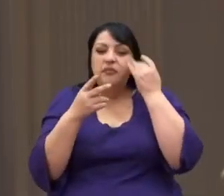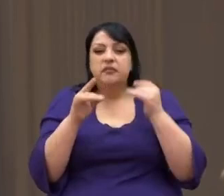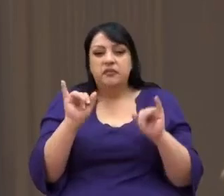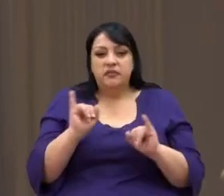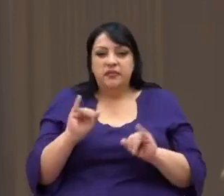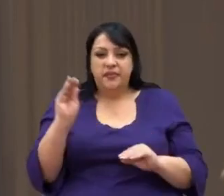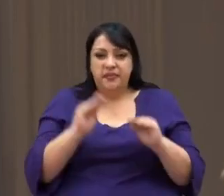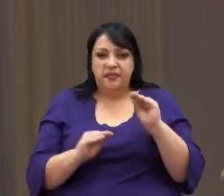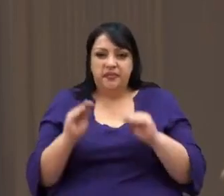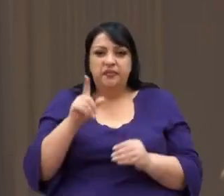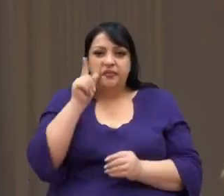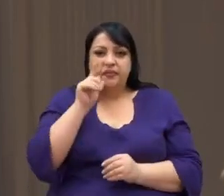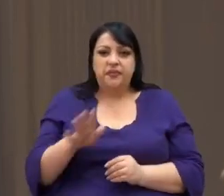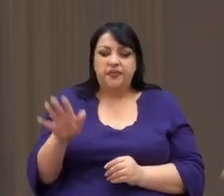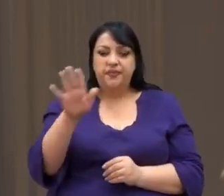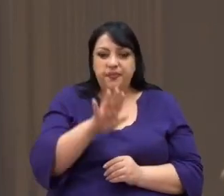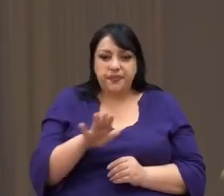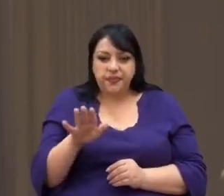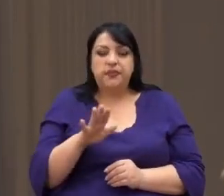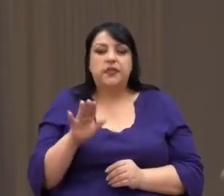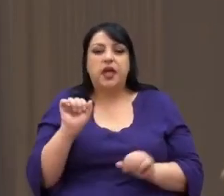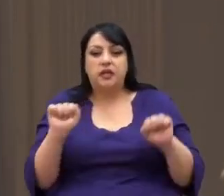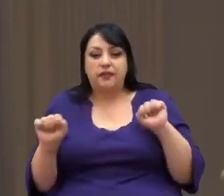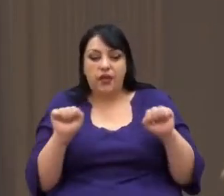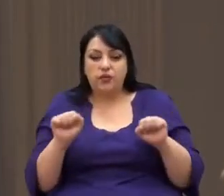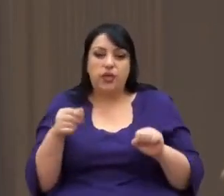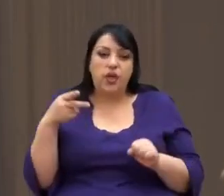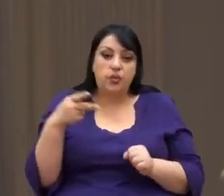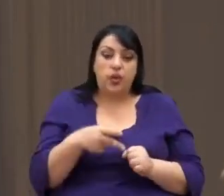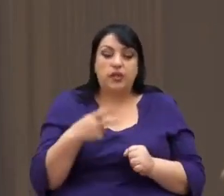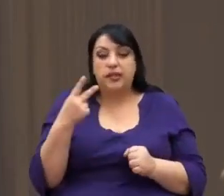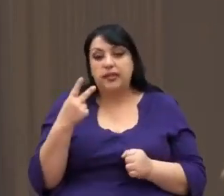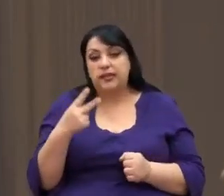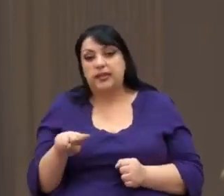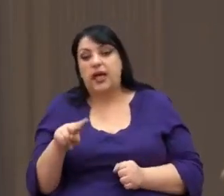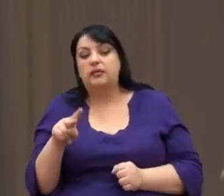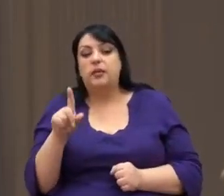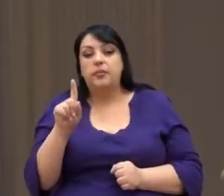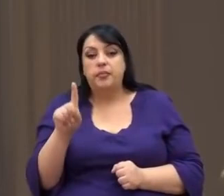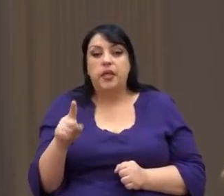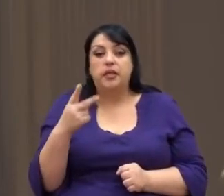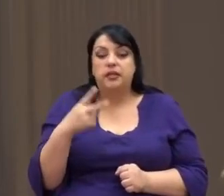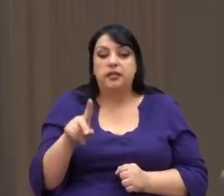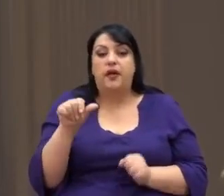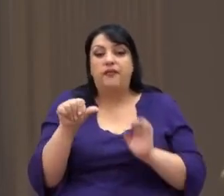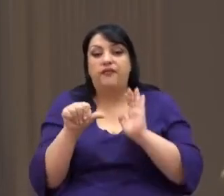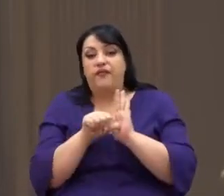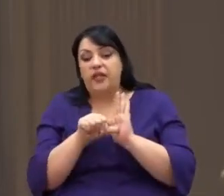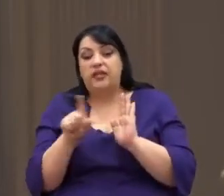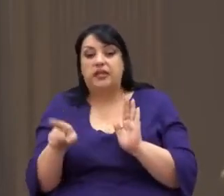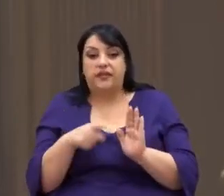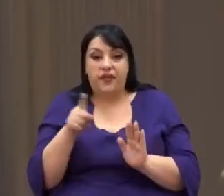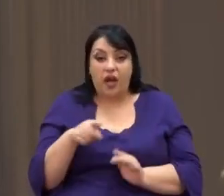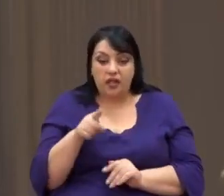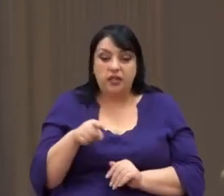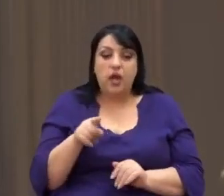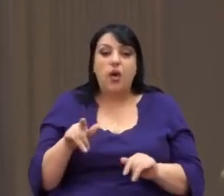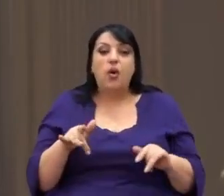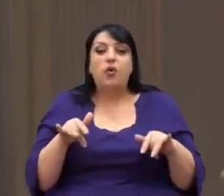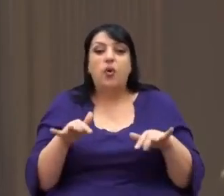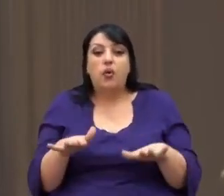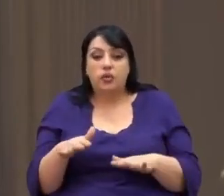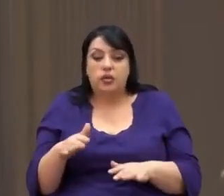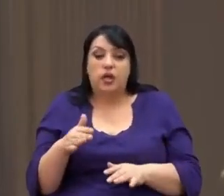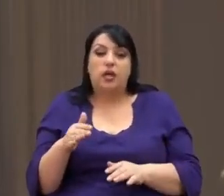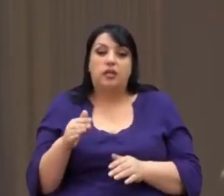ձևավորած Հայաստանի Հանրապետության կառավարության 2021-26 թվականներին գործող ծրագիրը այն